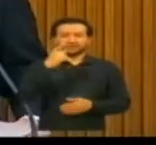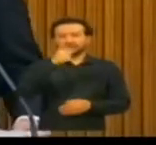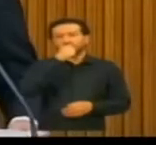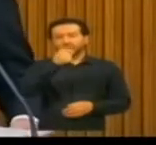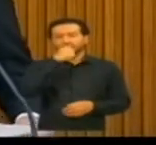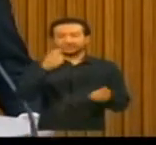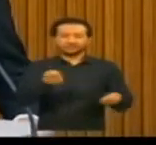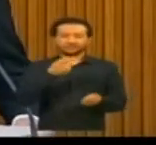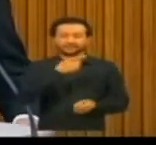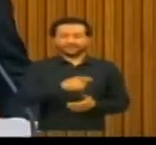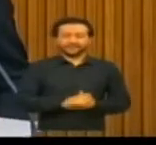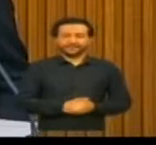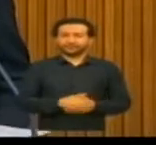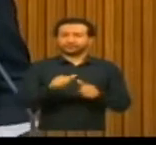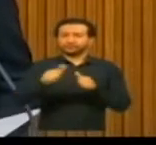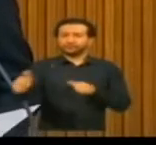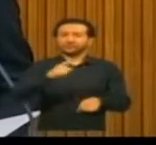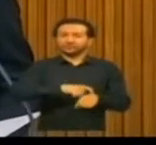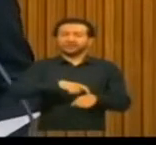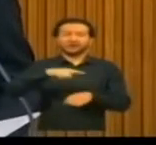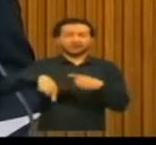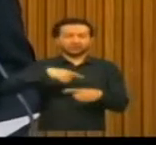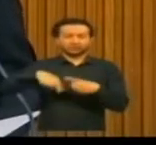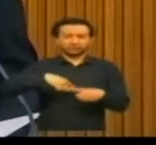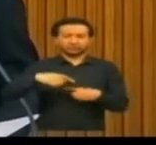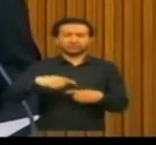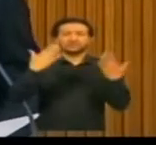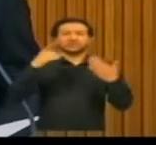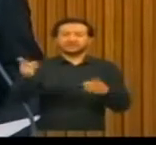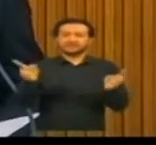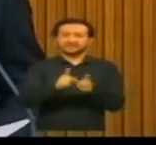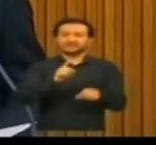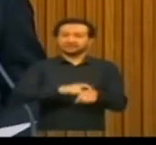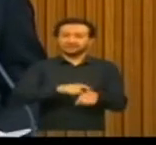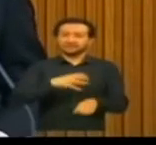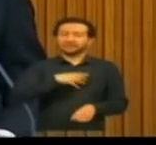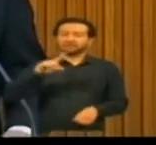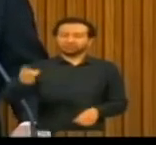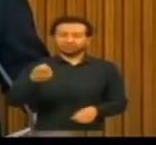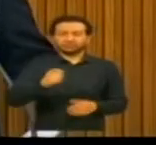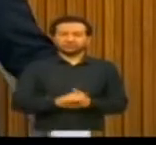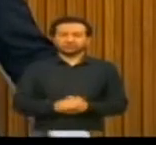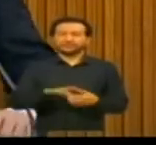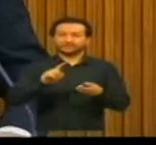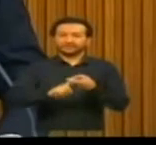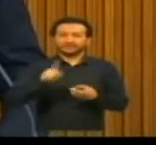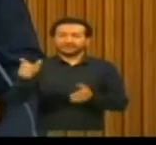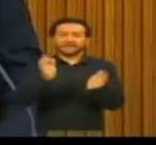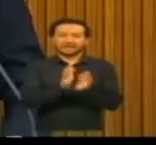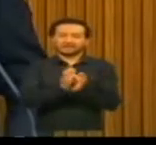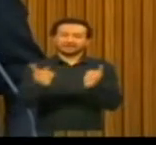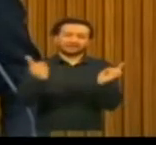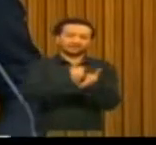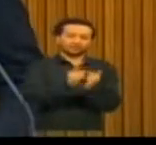muhabiri, uzun süredir aranıyor. İnşallah kısa süre içinde kendisine ulaşılır ve ailesine